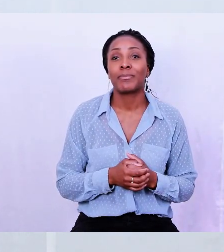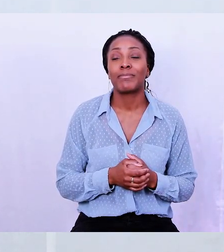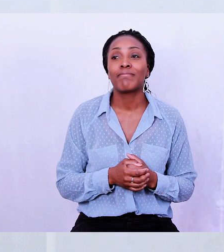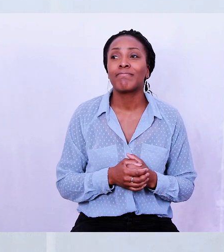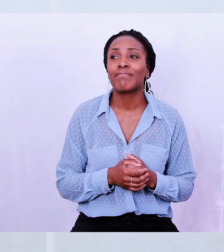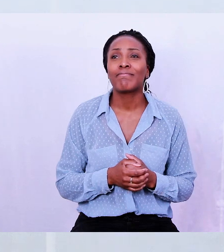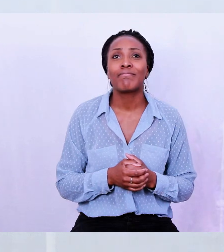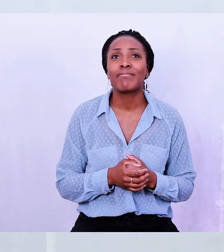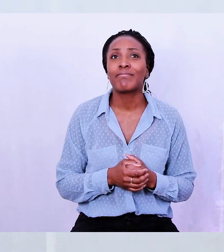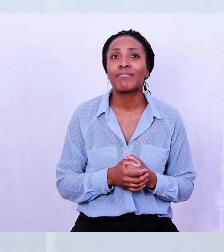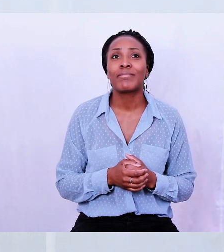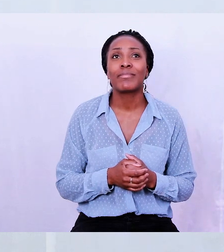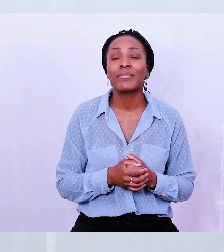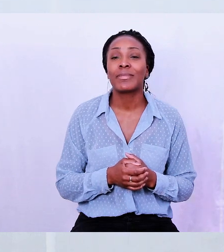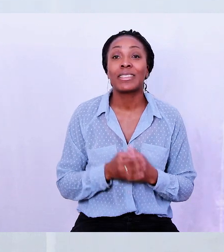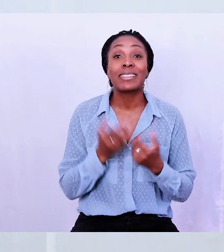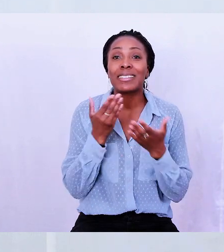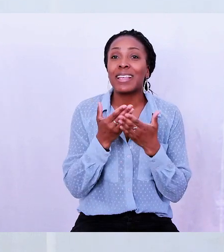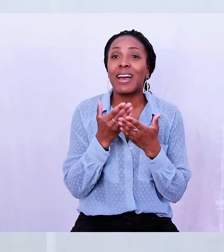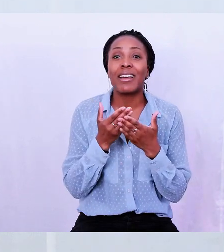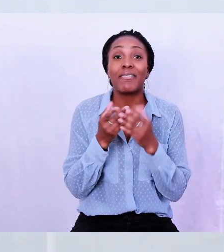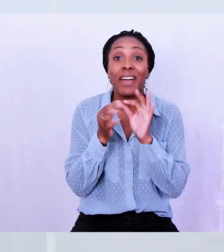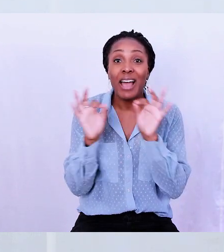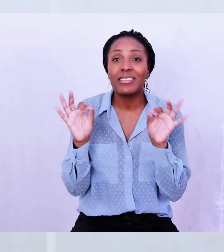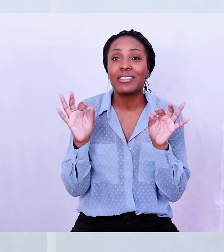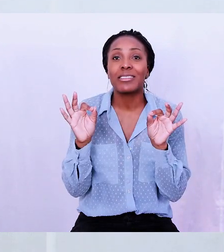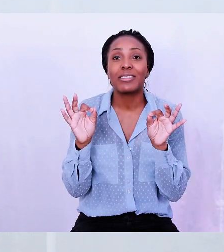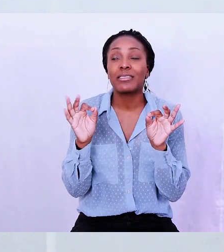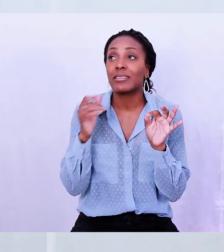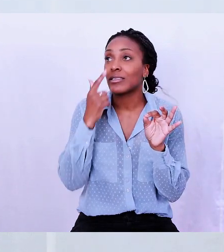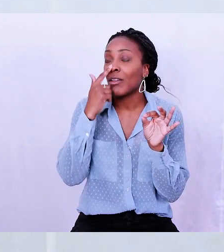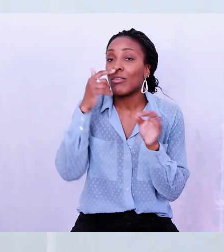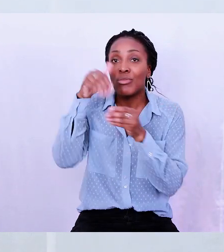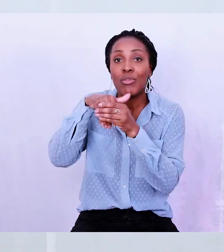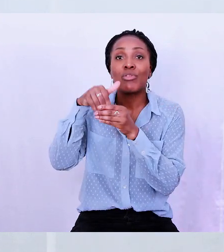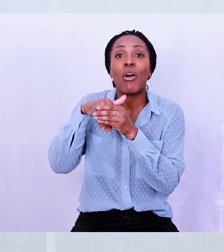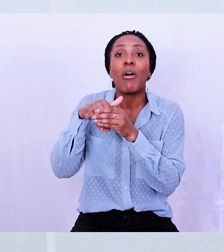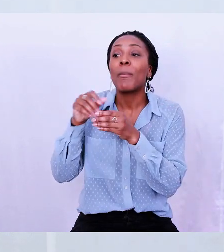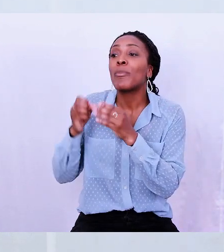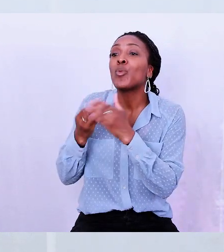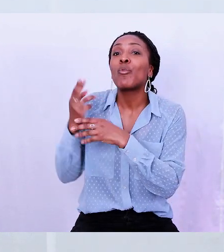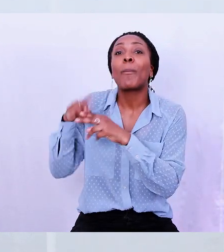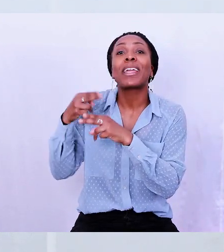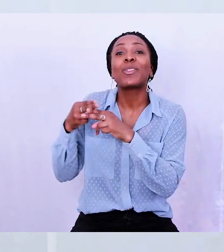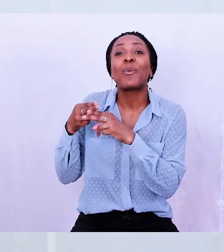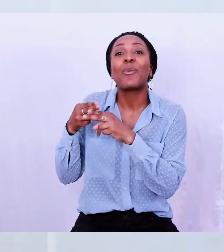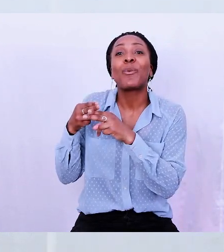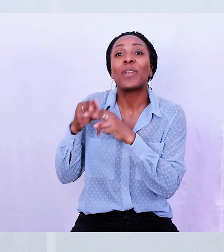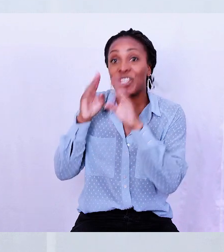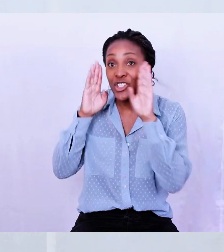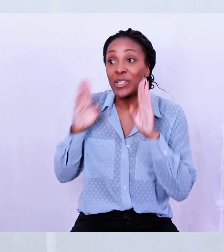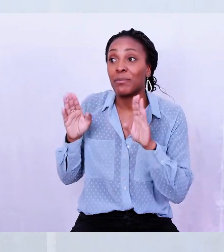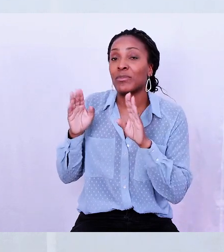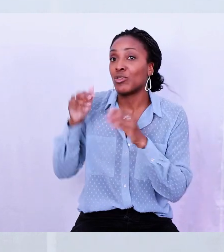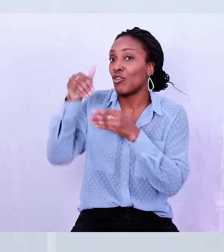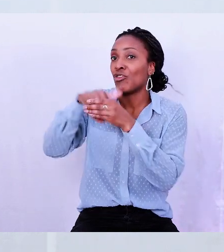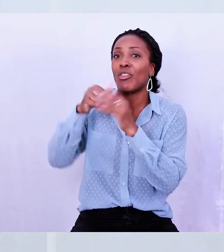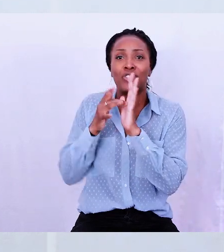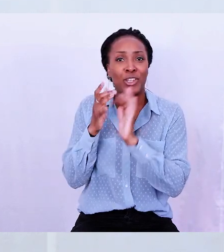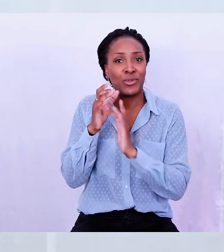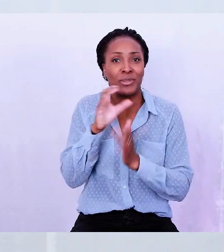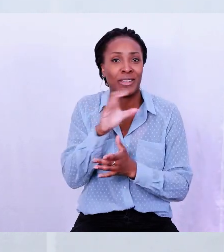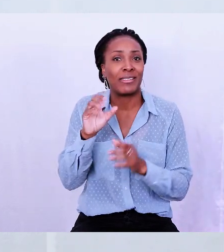Ça nous parle de Jésus lui-même, cette phrase-là. En fait, un autre texte dit que le nom qu'il lui a donné, ça veut